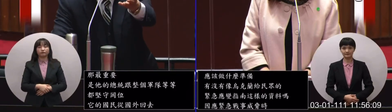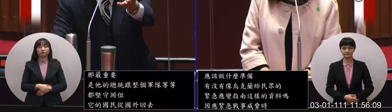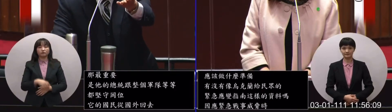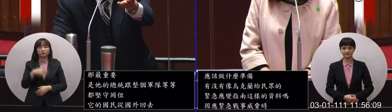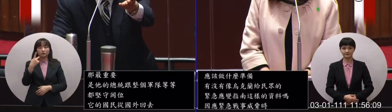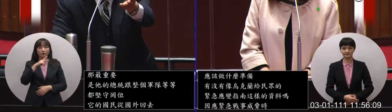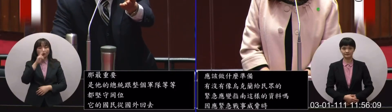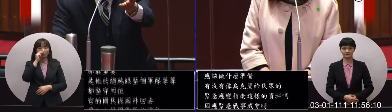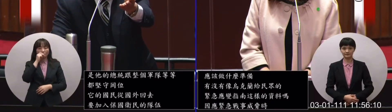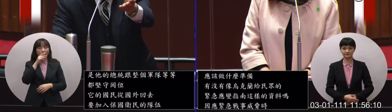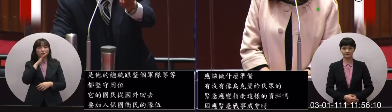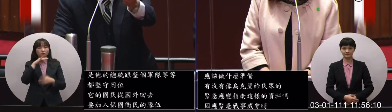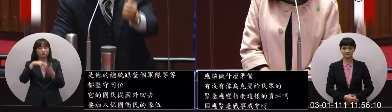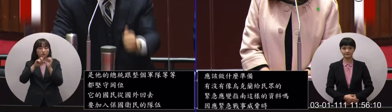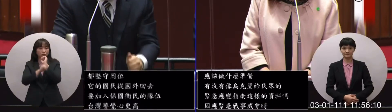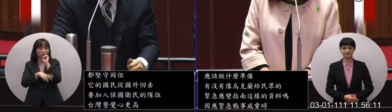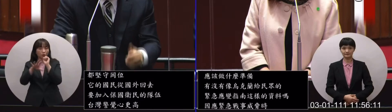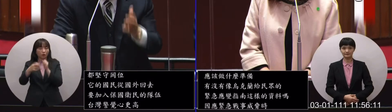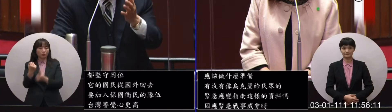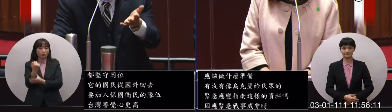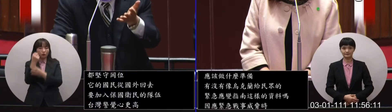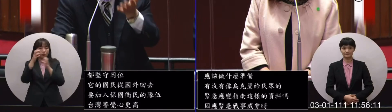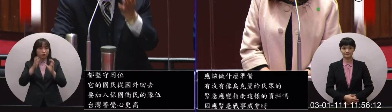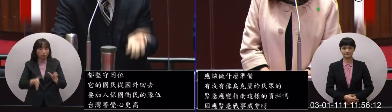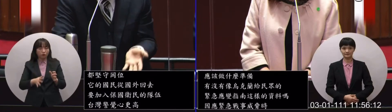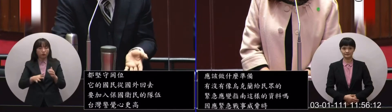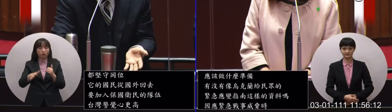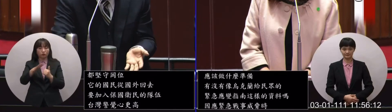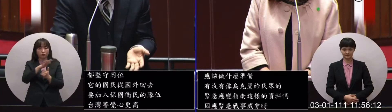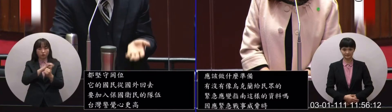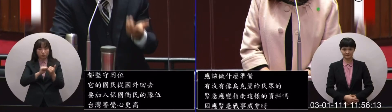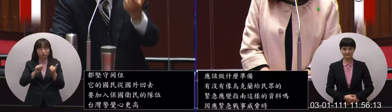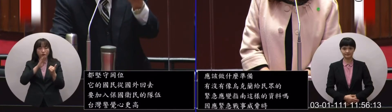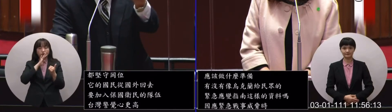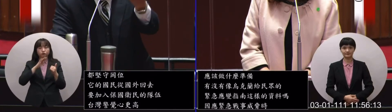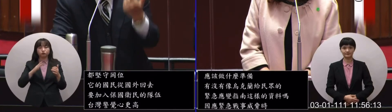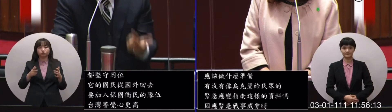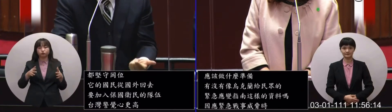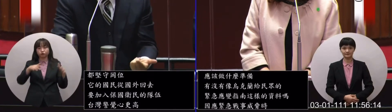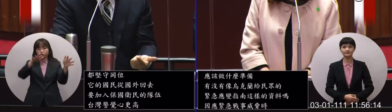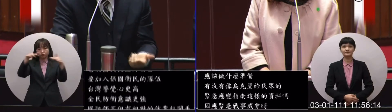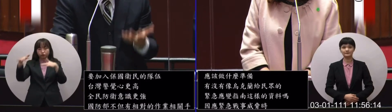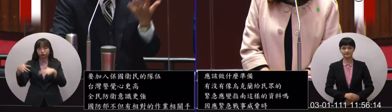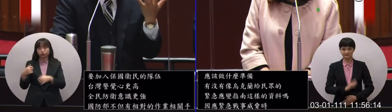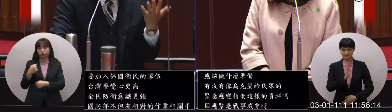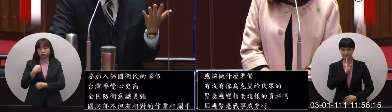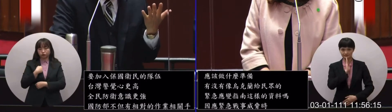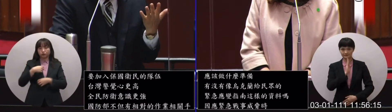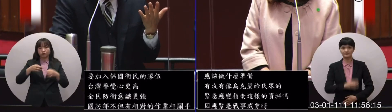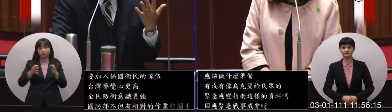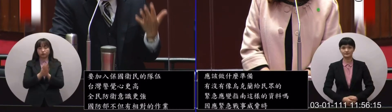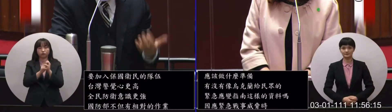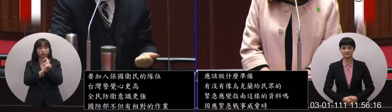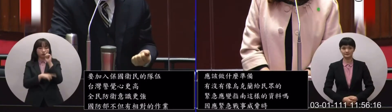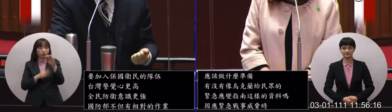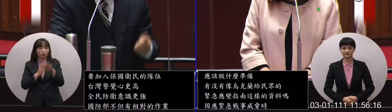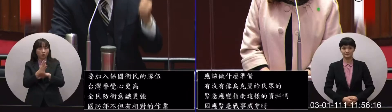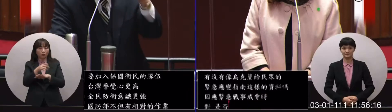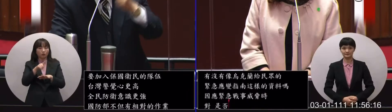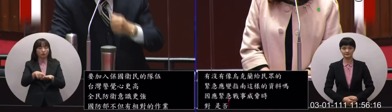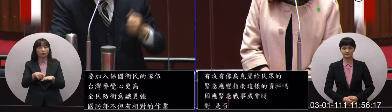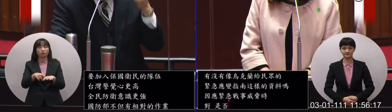还特别经贵院支持成立全民动员署，立法通过， 是 现在已经挂牌运